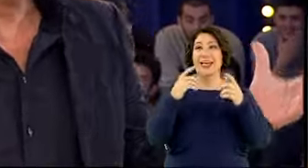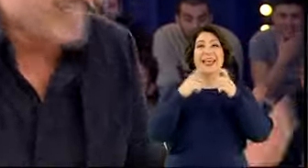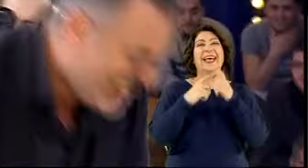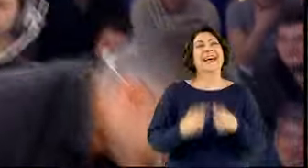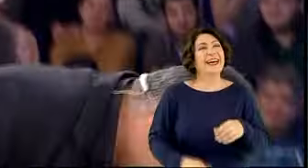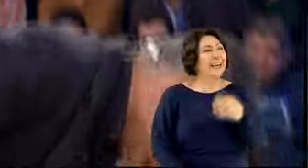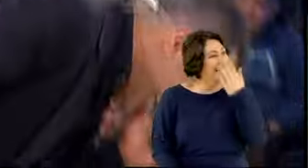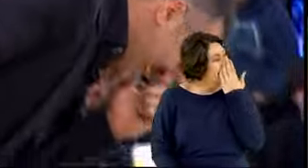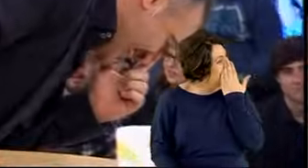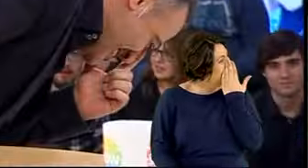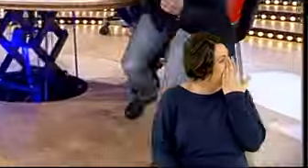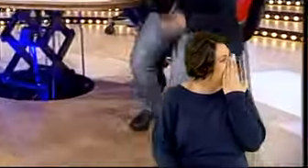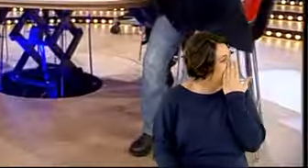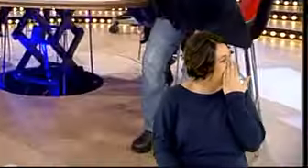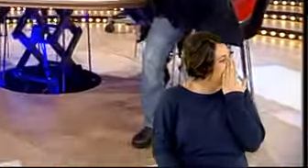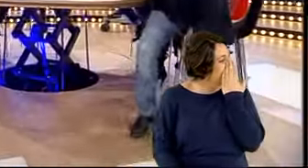şehir.